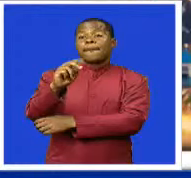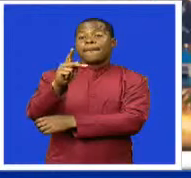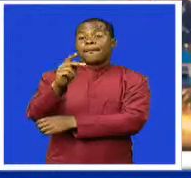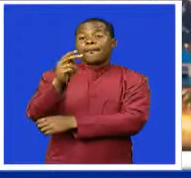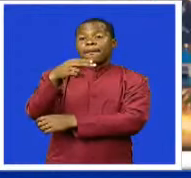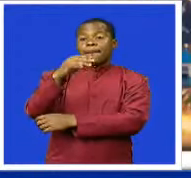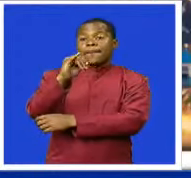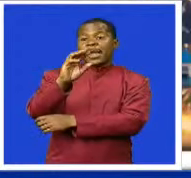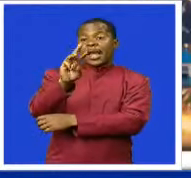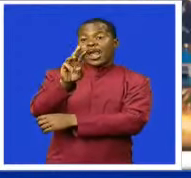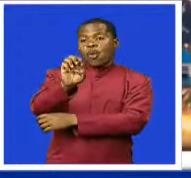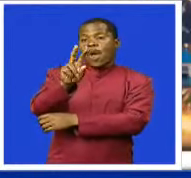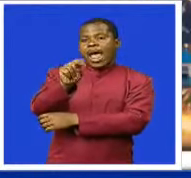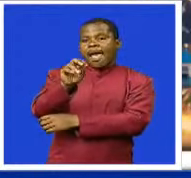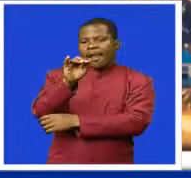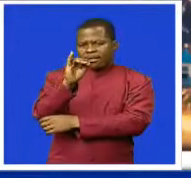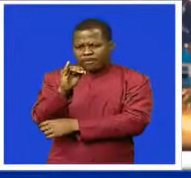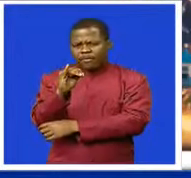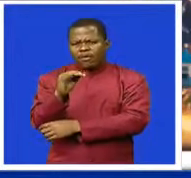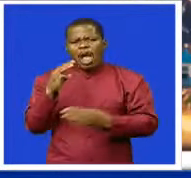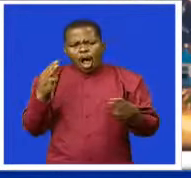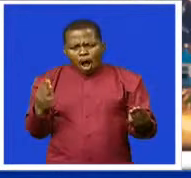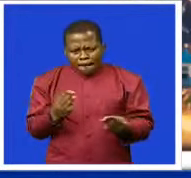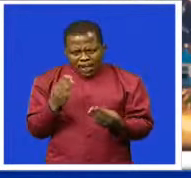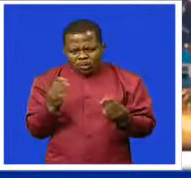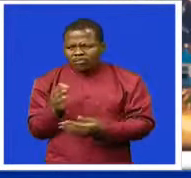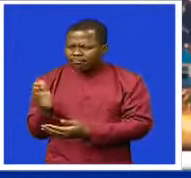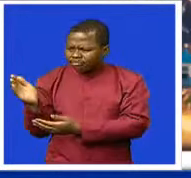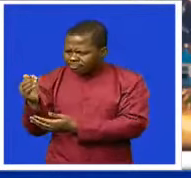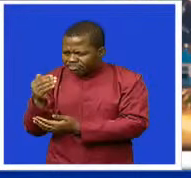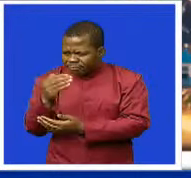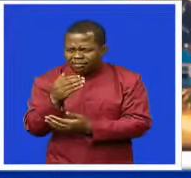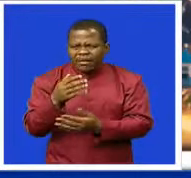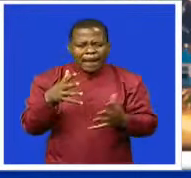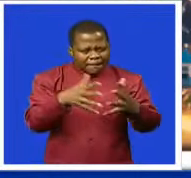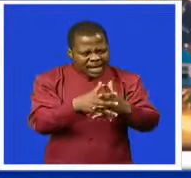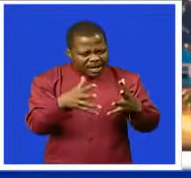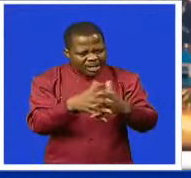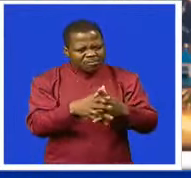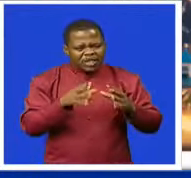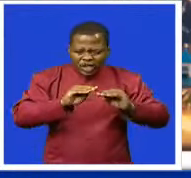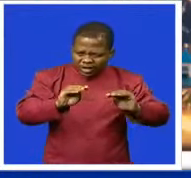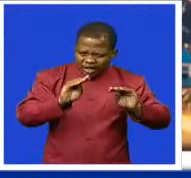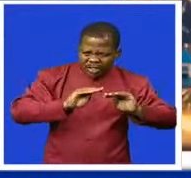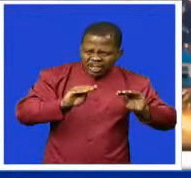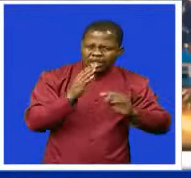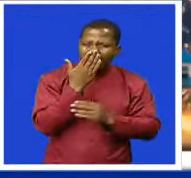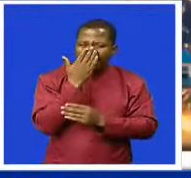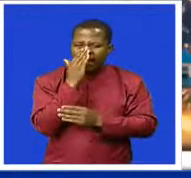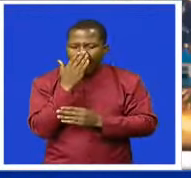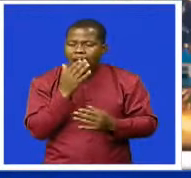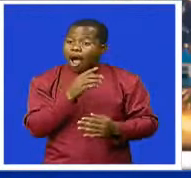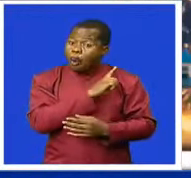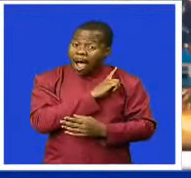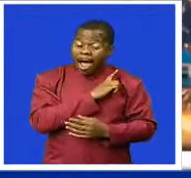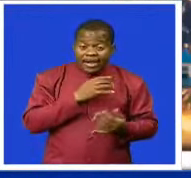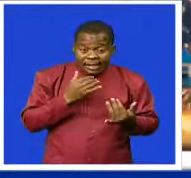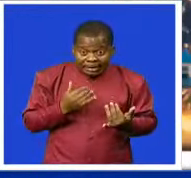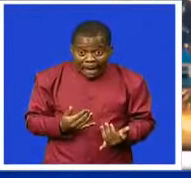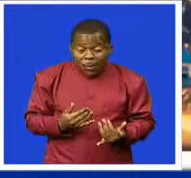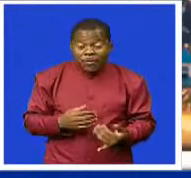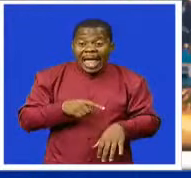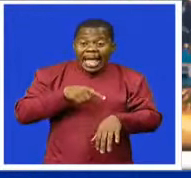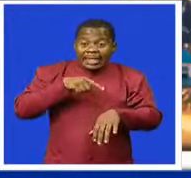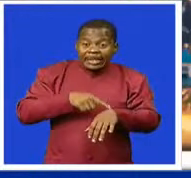tabokhisimusi. Lokucucutele ukuthi kube nalomcimbi wokufundisa sive ngebucala kuthi bucala buye banze ngetikhathi tabokhisimusi njengoba abantu baye